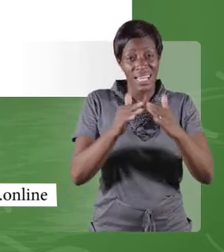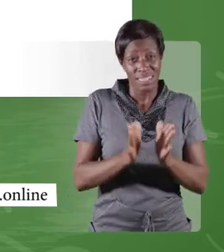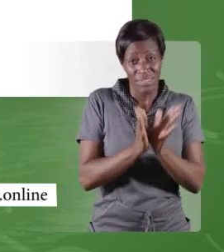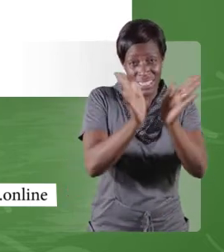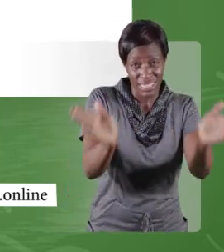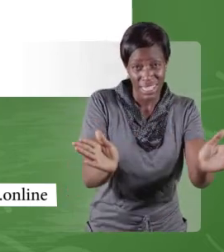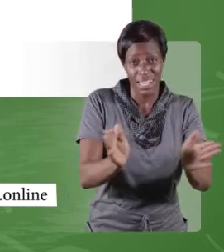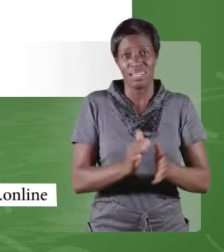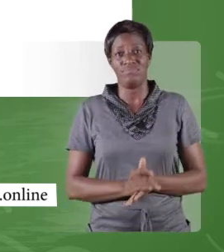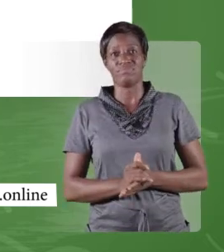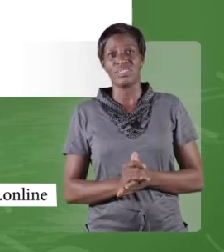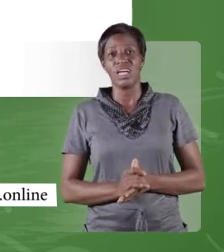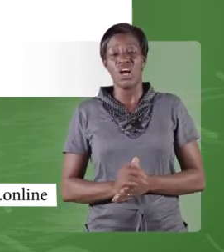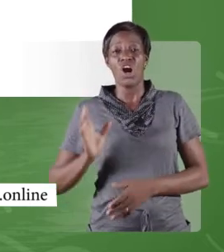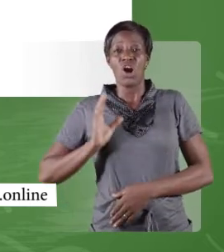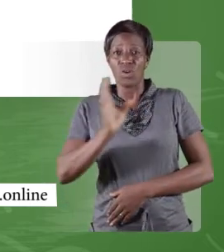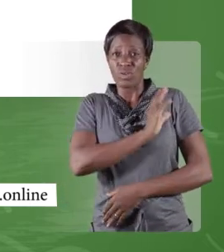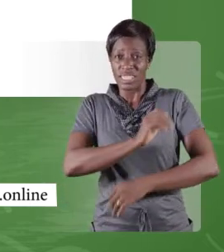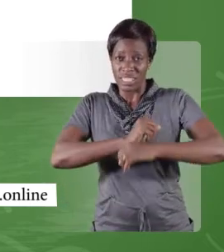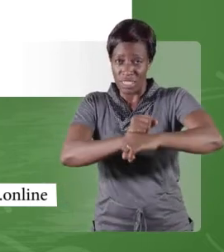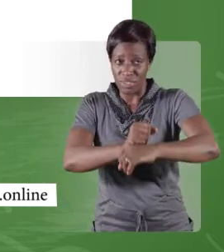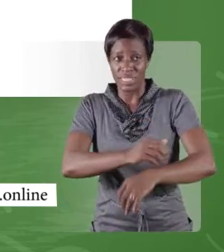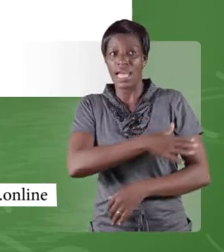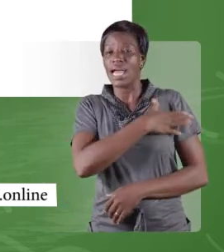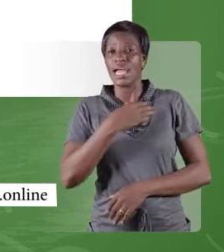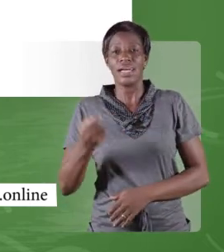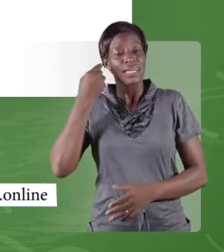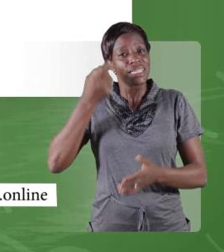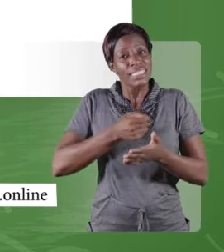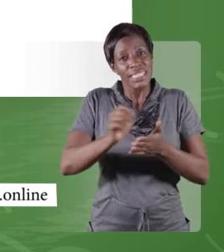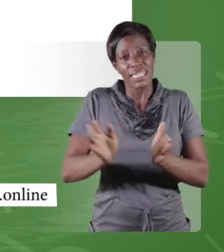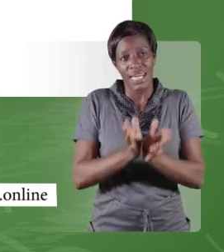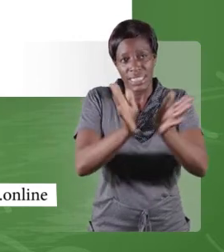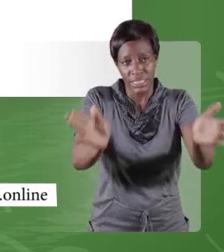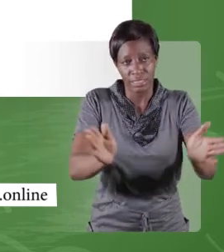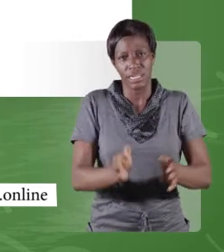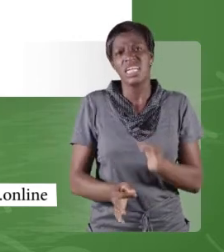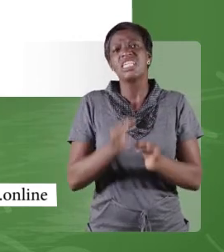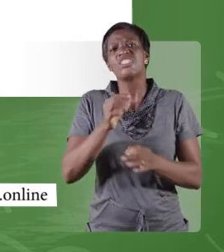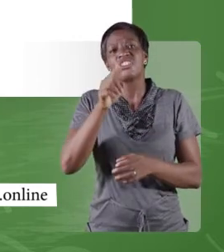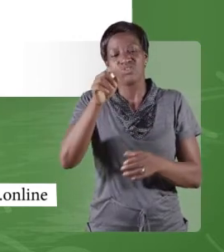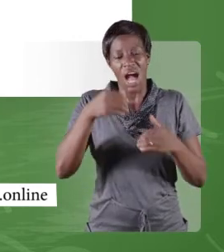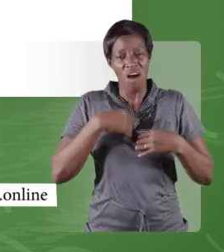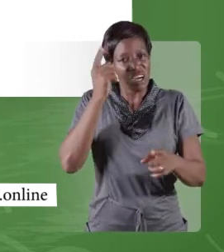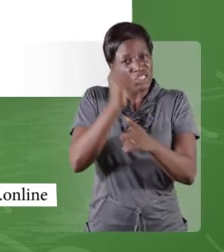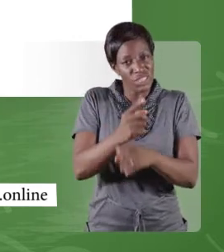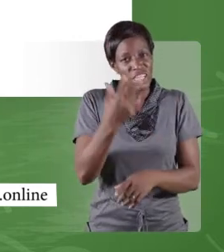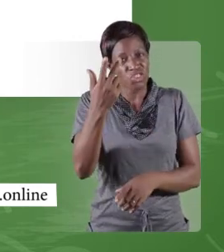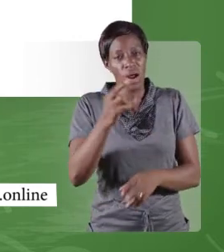le Conseil de sécurité, le Secrétariat général. Si vous avez trouvé les 3 réponses, alors